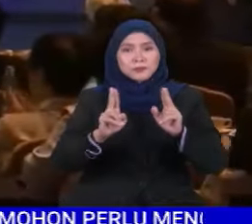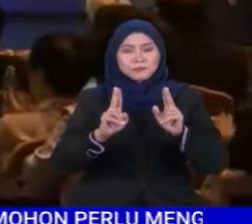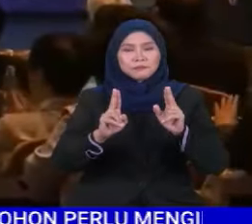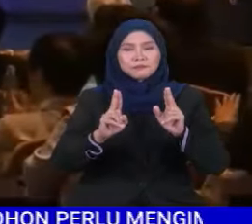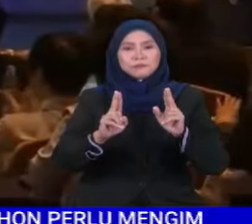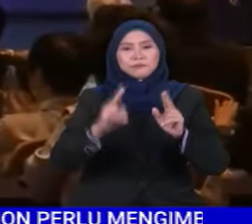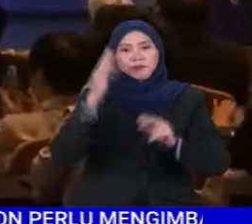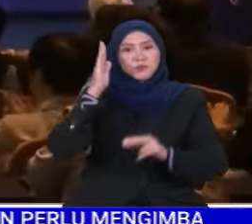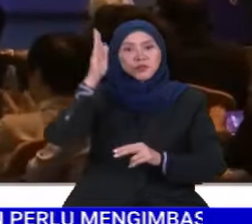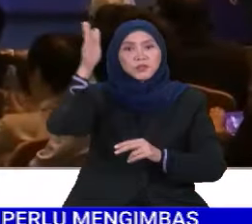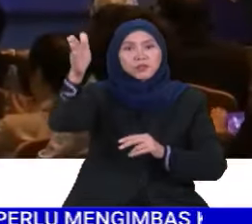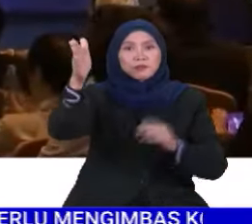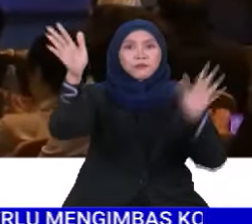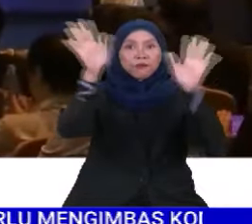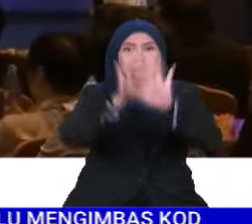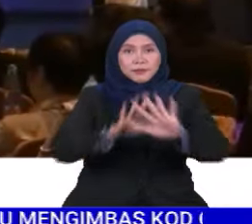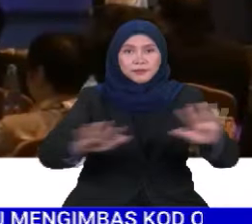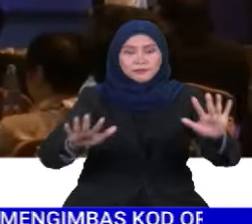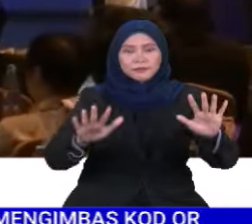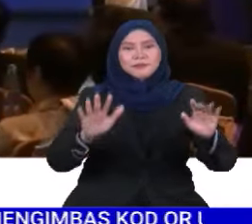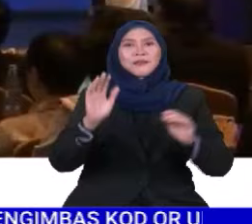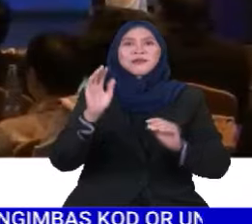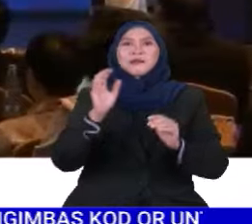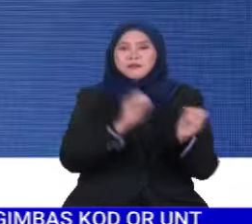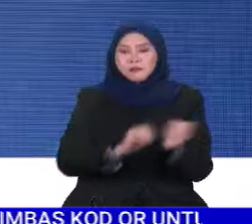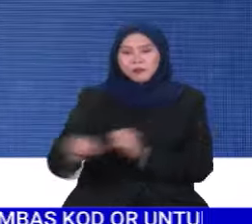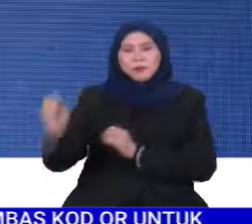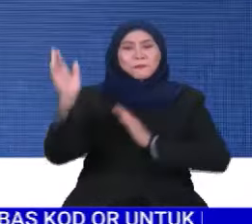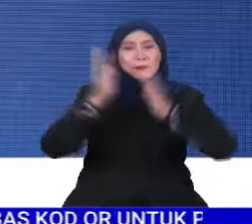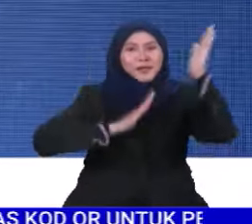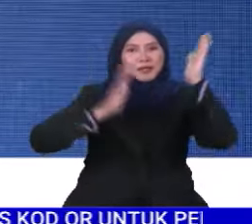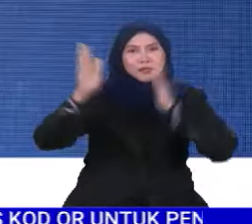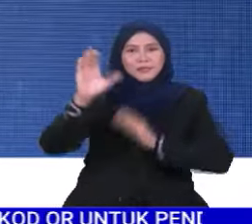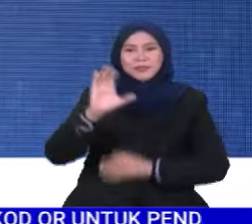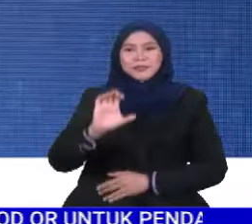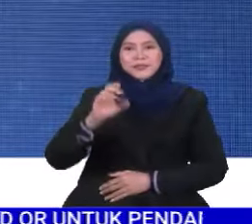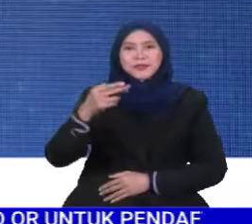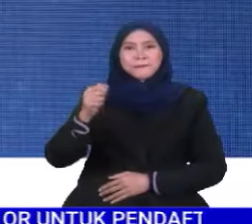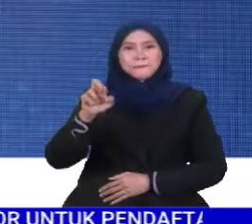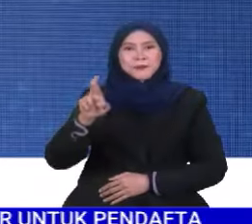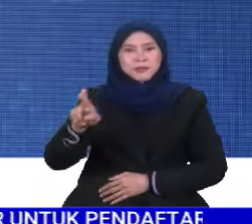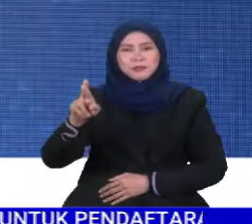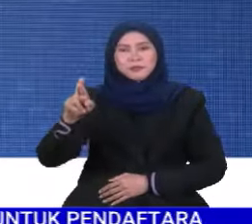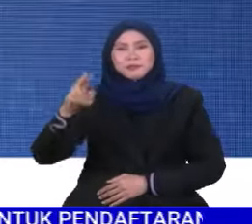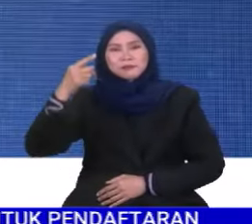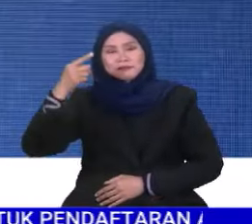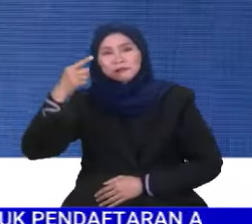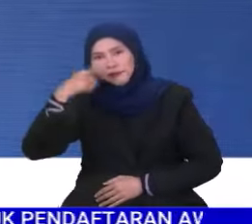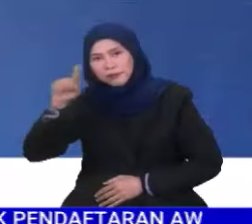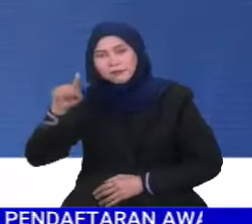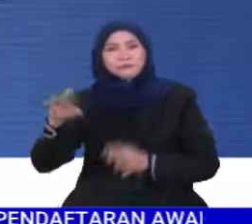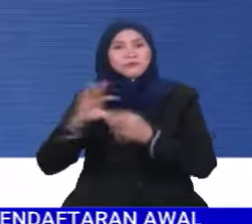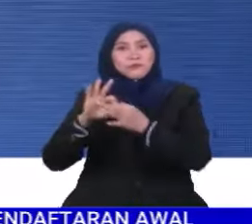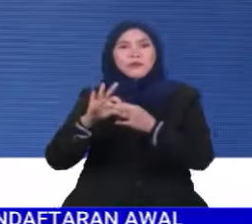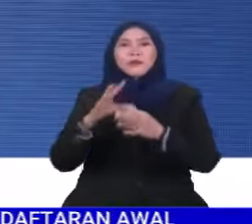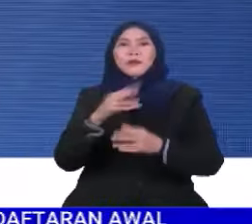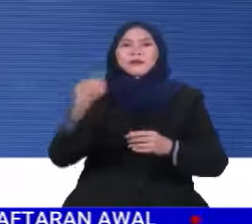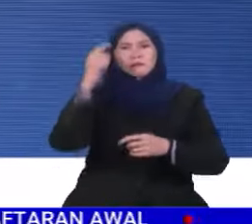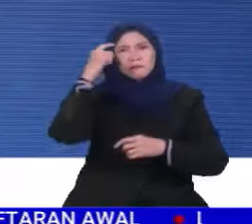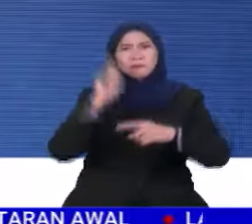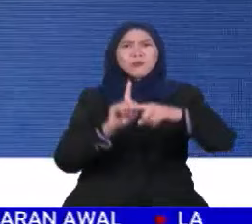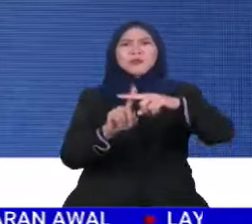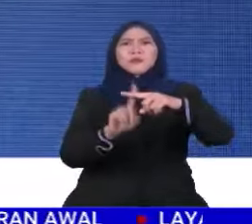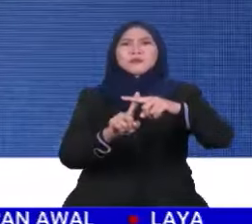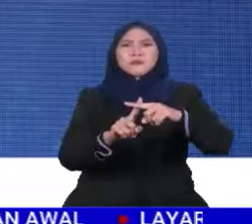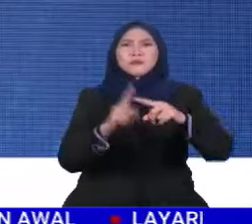The Future of ASEAN, Anjuran Malaysian Thai The Chambers of Commerce MTCC turut terharu dengan perkembangan positif